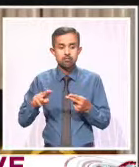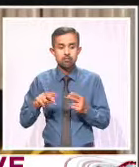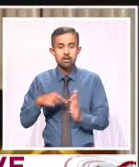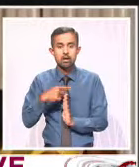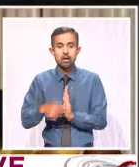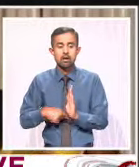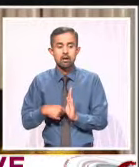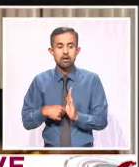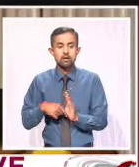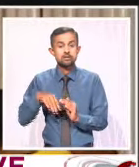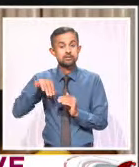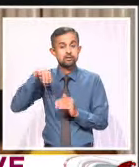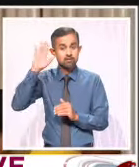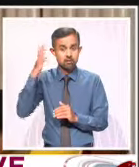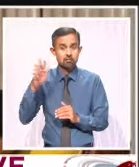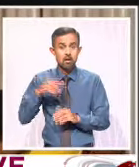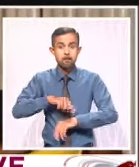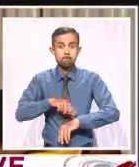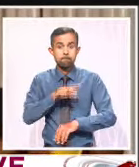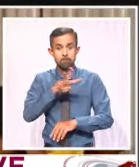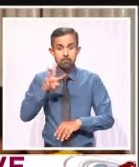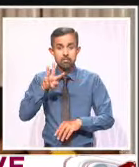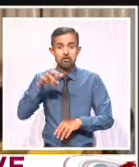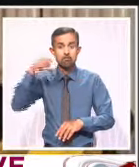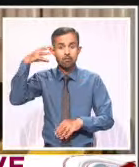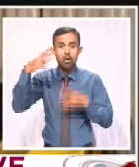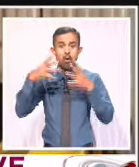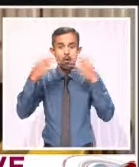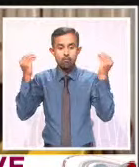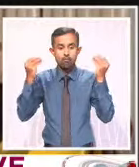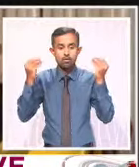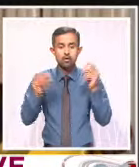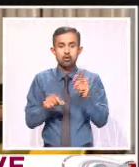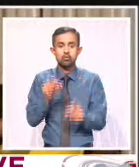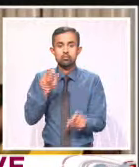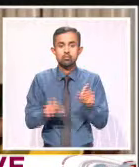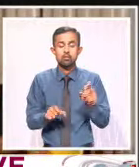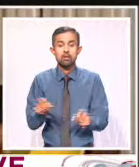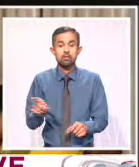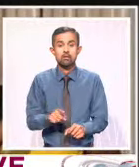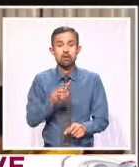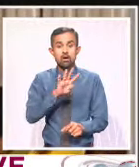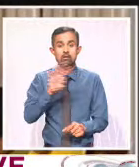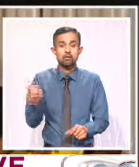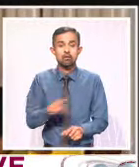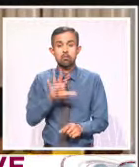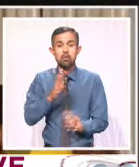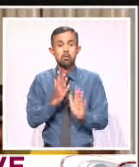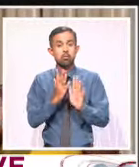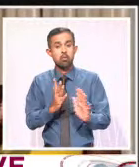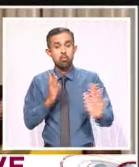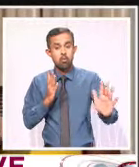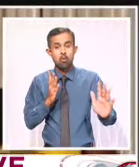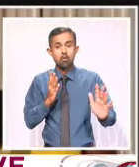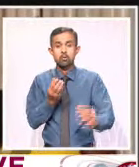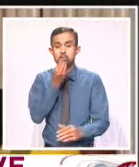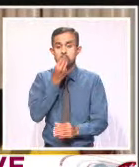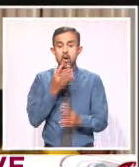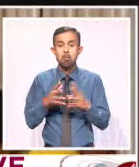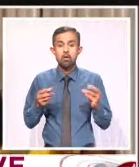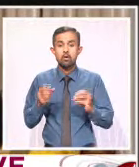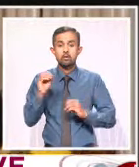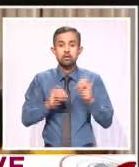මේ රටේ එක්තරා යුගයක් තිබ්බා පැය 13ක් විදුලිය කැපෙන. මේ රටේ මිනිස්සු දවස් 4-5 පෝලිං වල තිබ්බේ. ආහාර